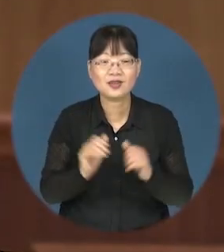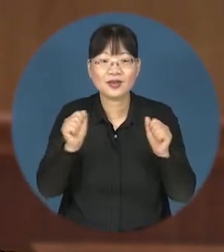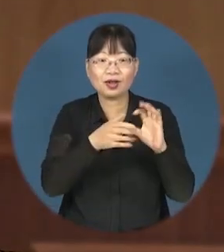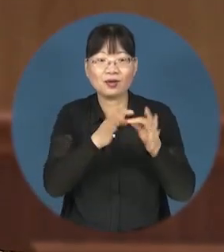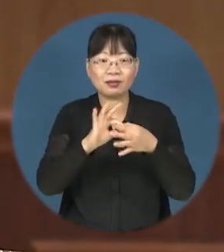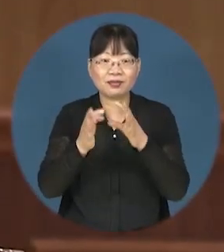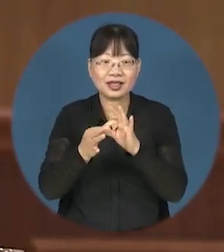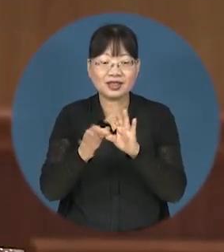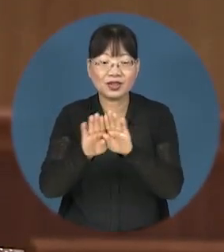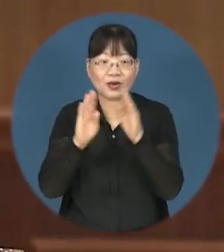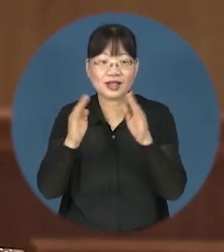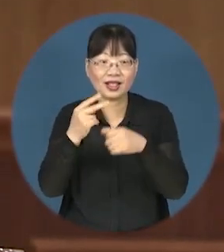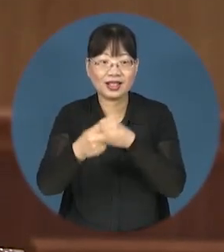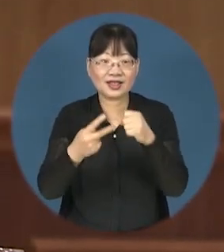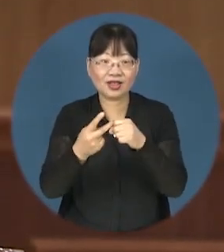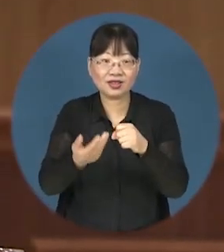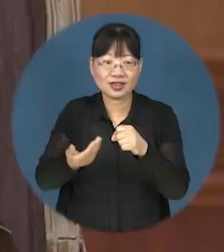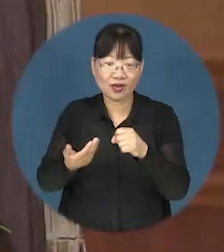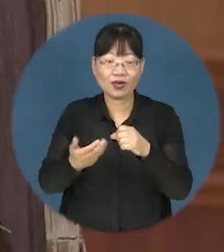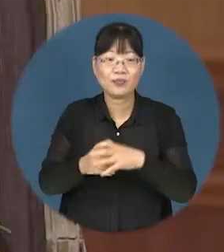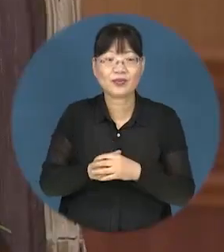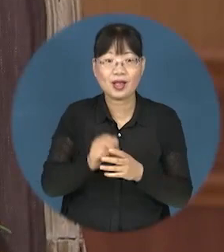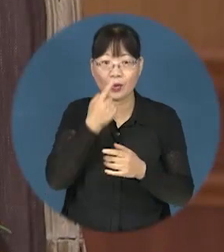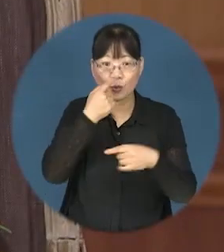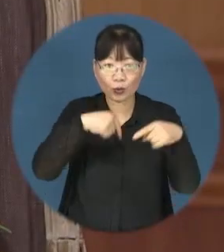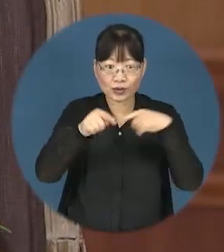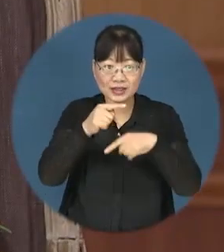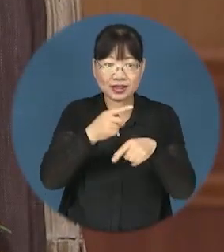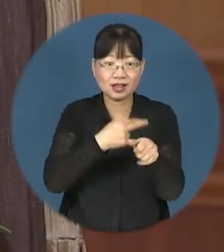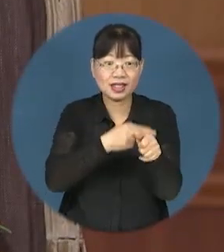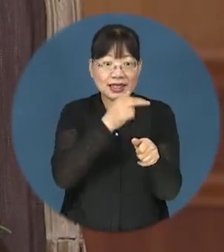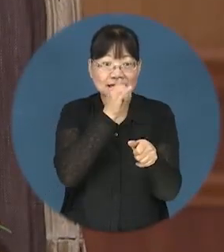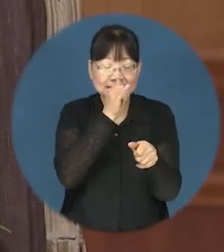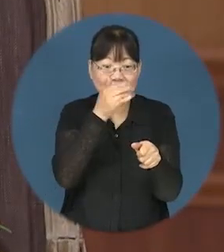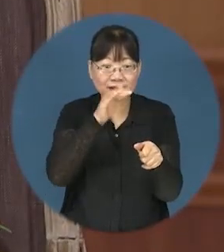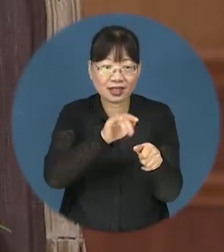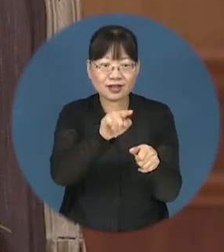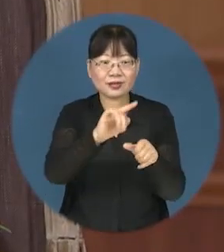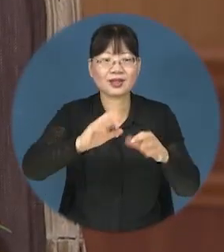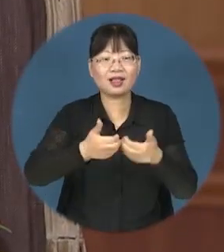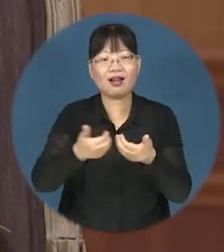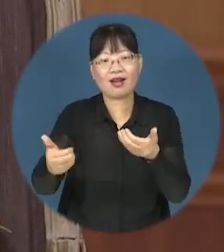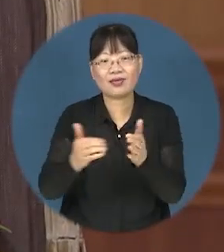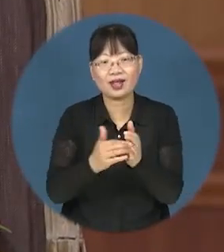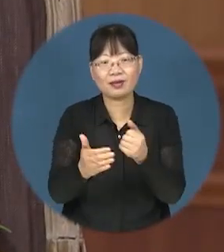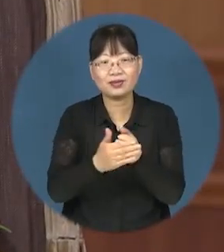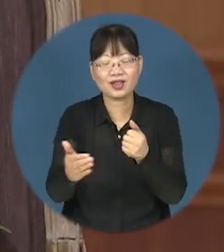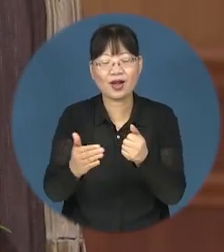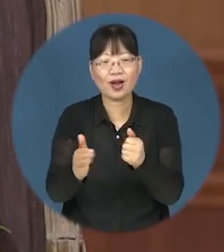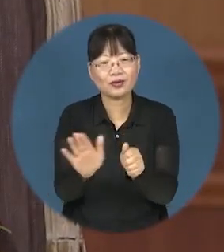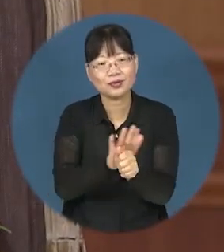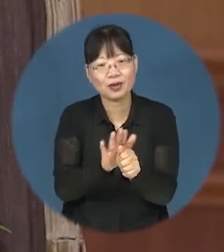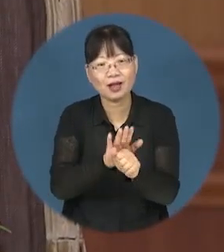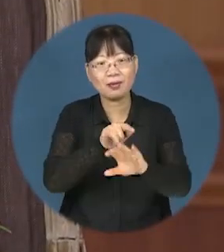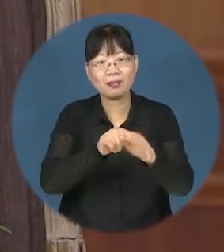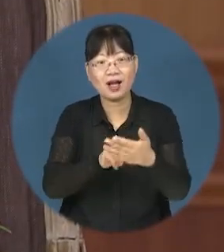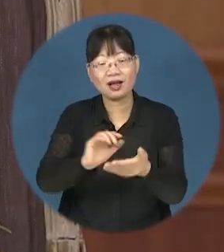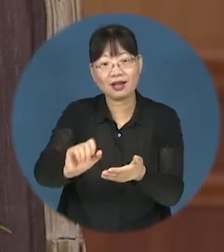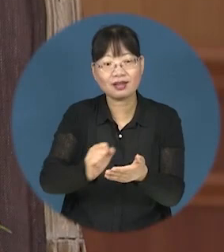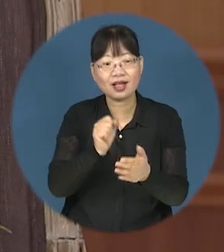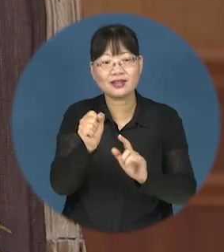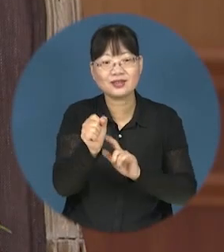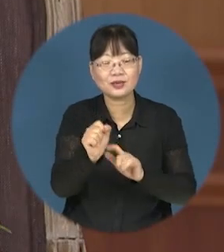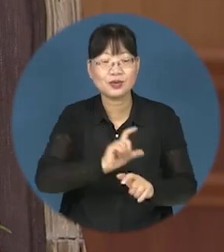2년전에 추행 코치가 있으셨어요 그 분이 돌아가셔서 그분을 추모하는 마음으로 그분의